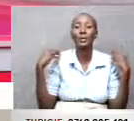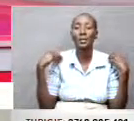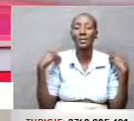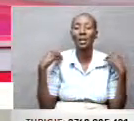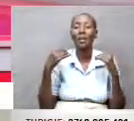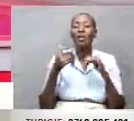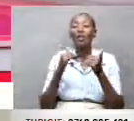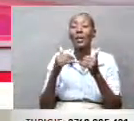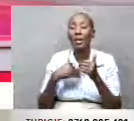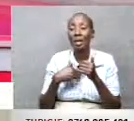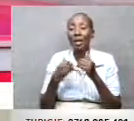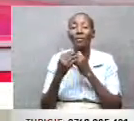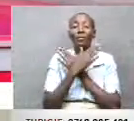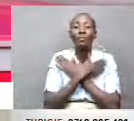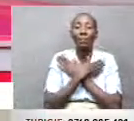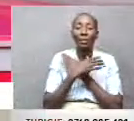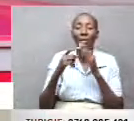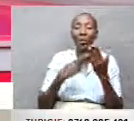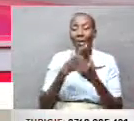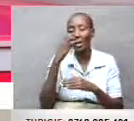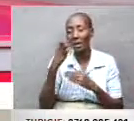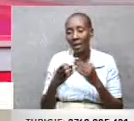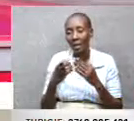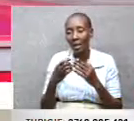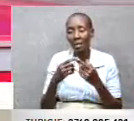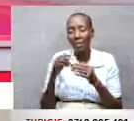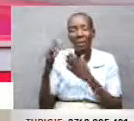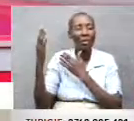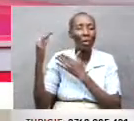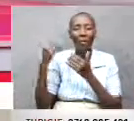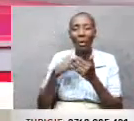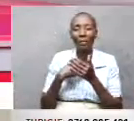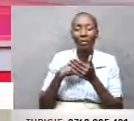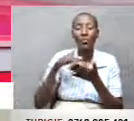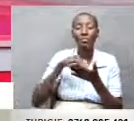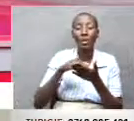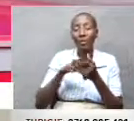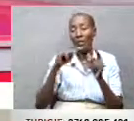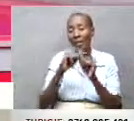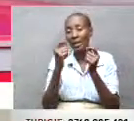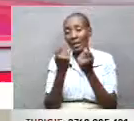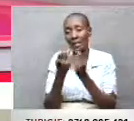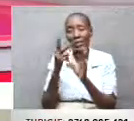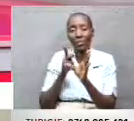United Jesewere akiwa na matumaini ya kujumuishwa kwenye kikosi kitakachoshiriki mechi hiyo.